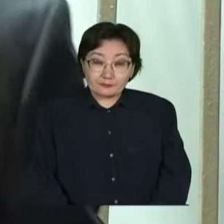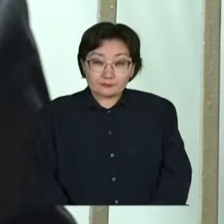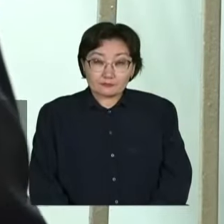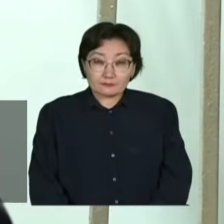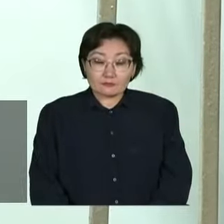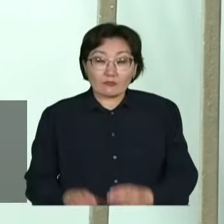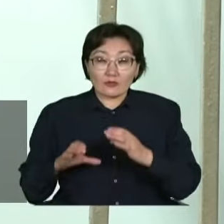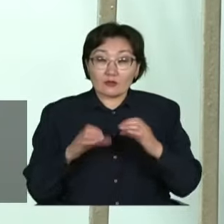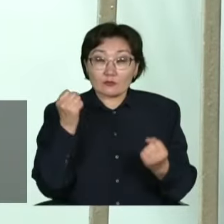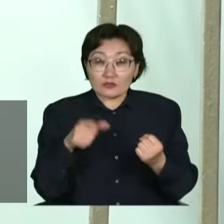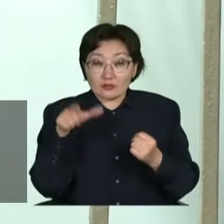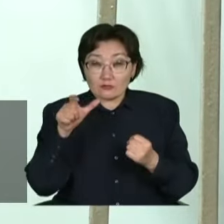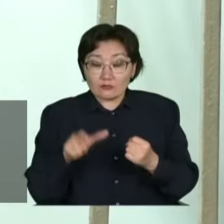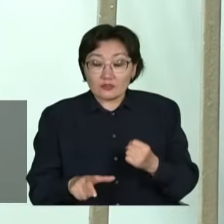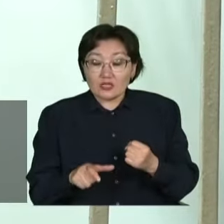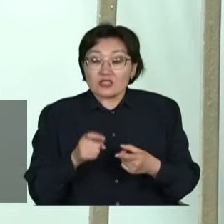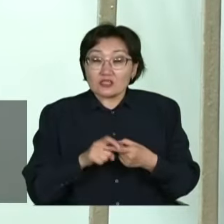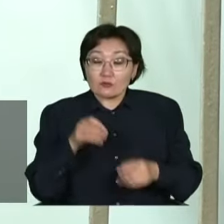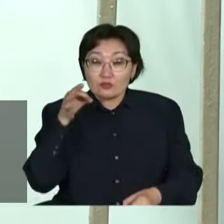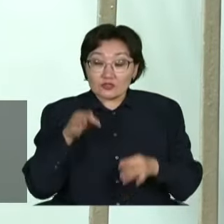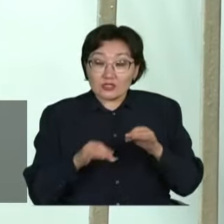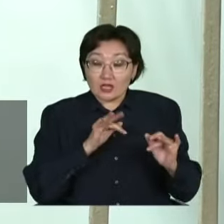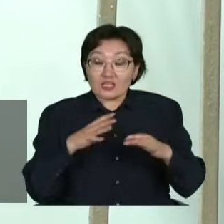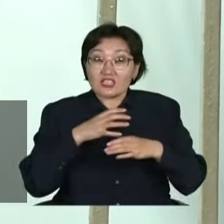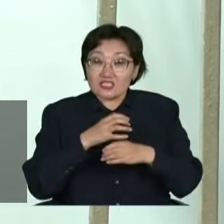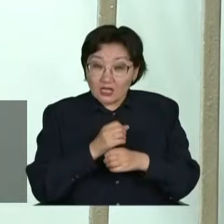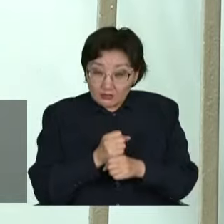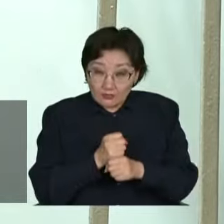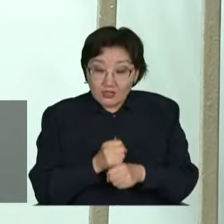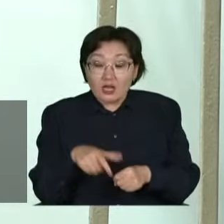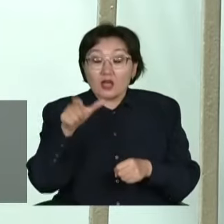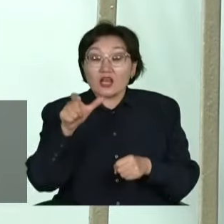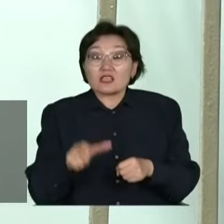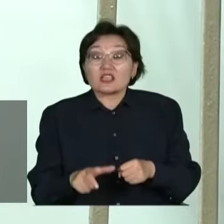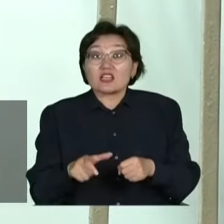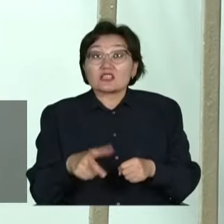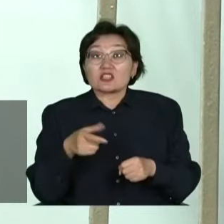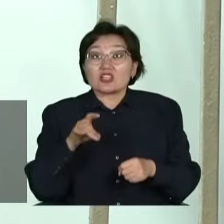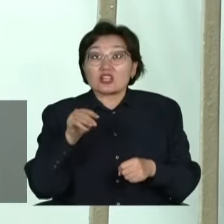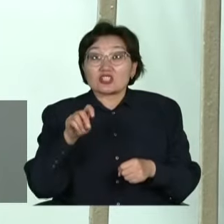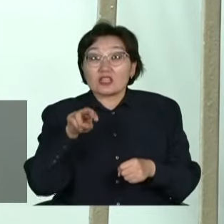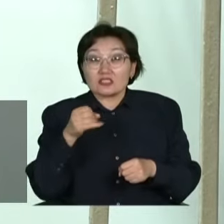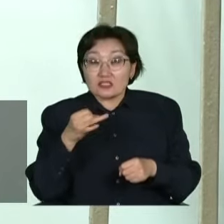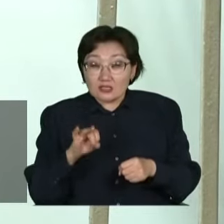Автобус жүргізушісі көбіне қатысты қылмыстық іс қысқарылғанымен де азаматтық талап бойынша,